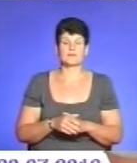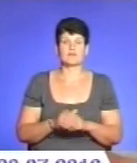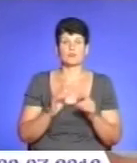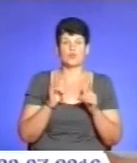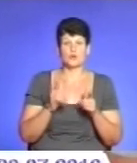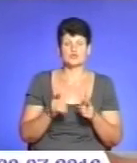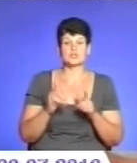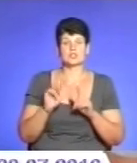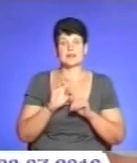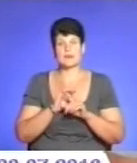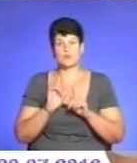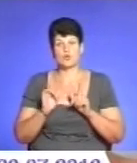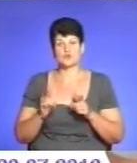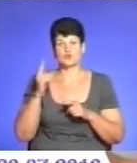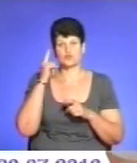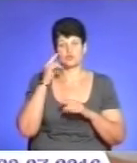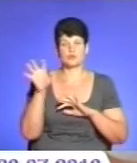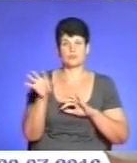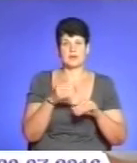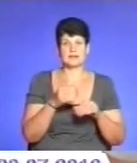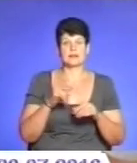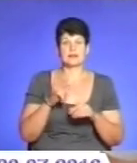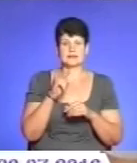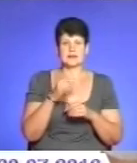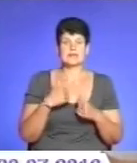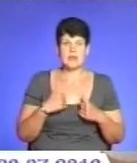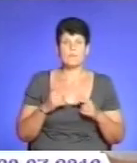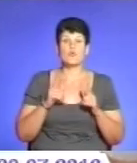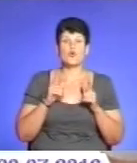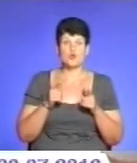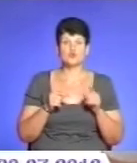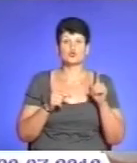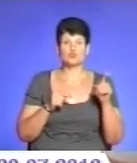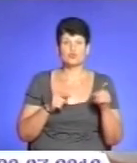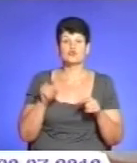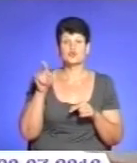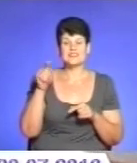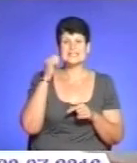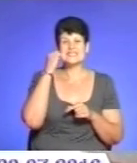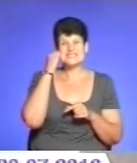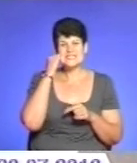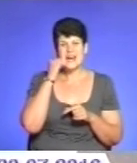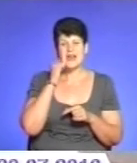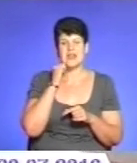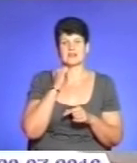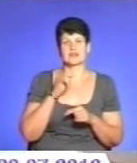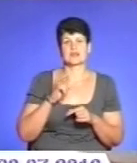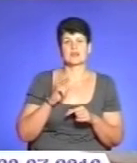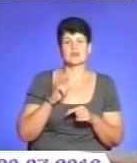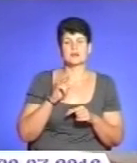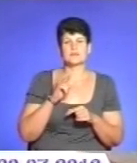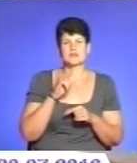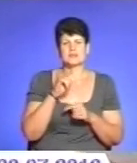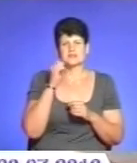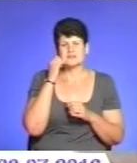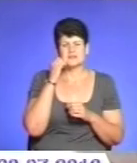тою думкою, що потрібно демонтаж літака чи ні? Я погоджуюсь, тому що він старенький. Старенький вже і конструкція сама не